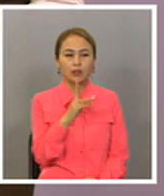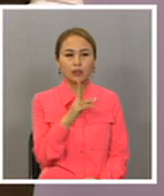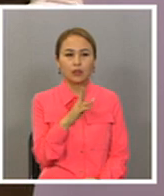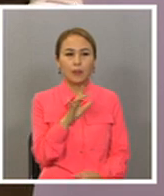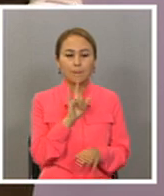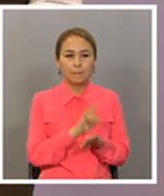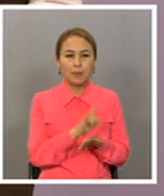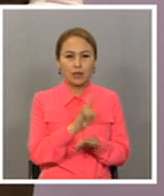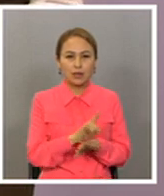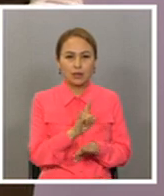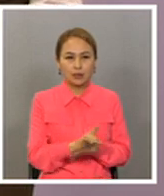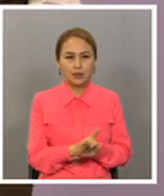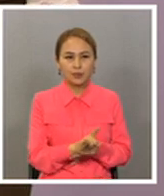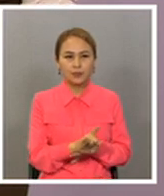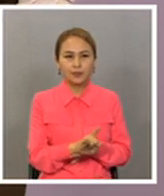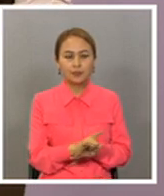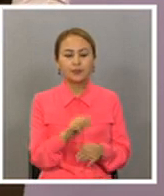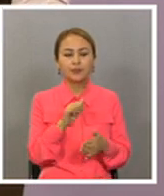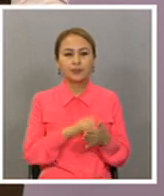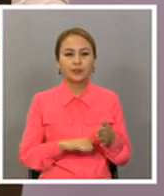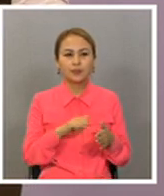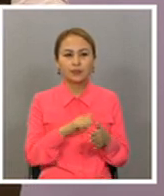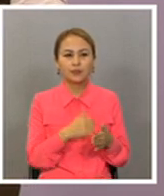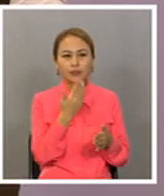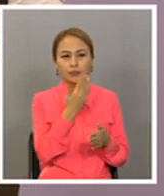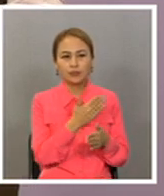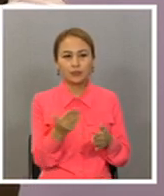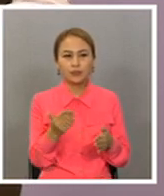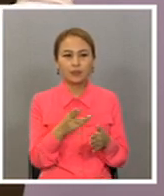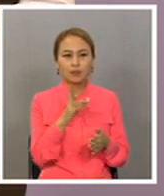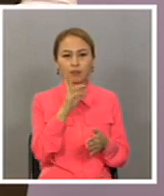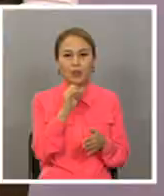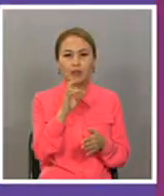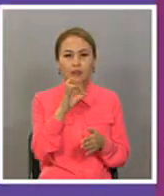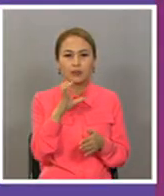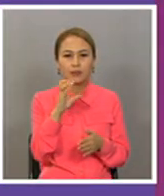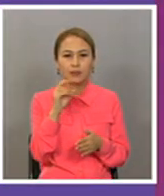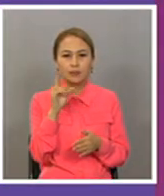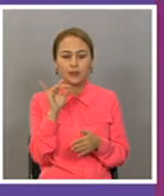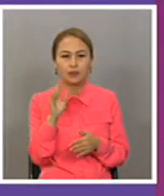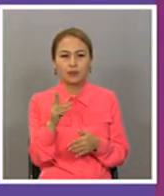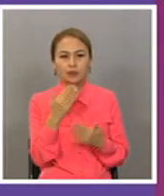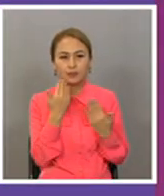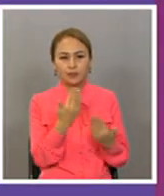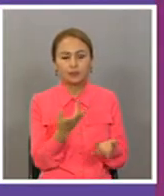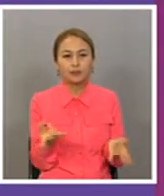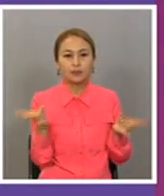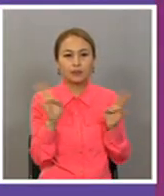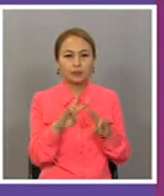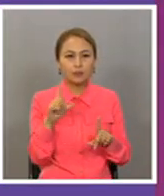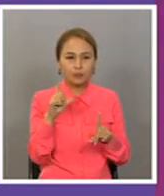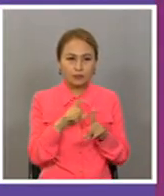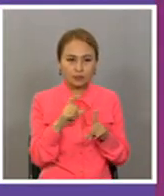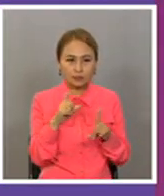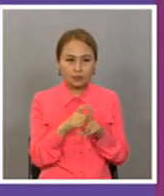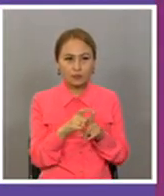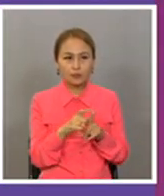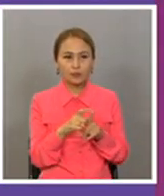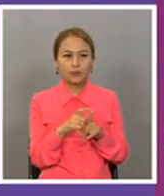бақаға екен. Себебі бұл барс септігінде тұр. Ал қалған сөздер